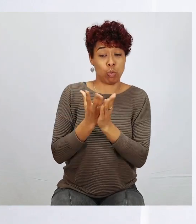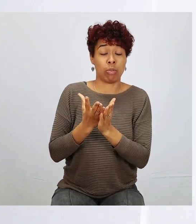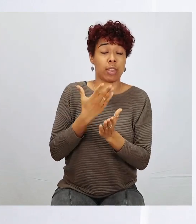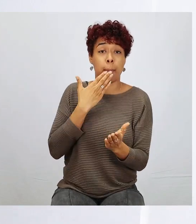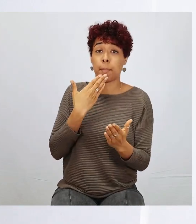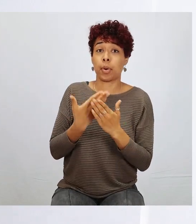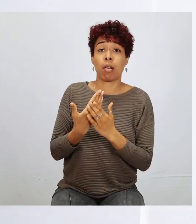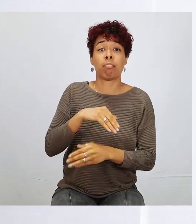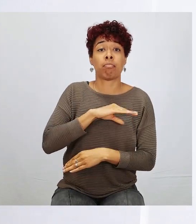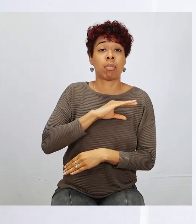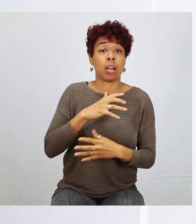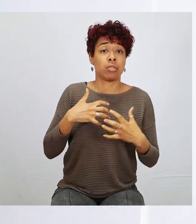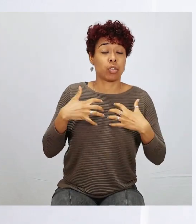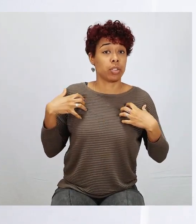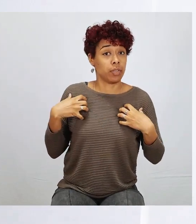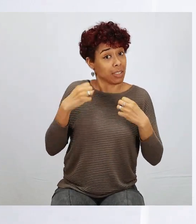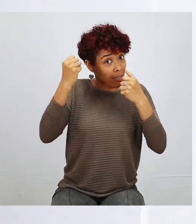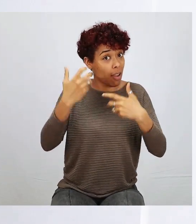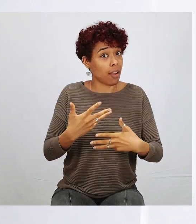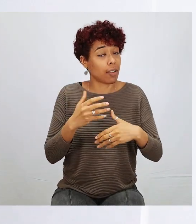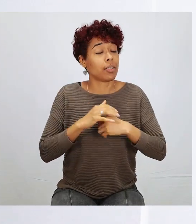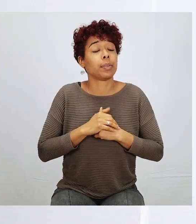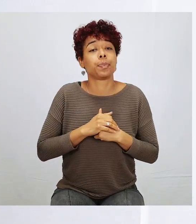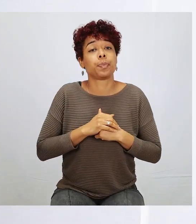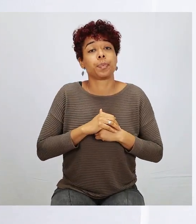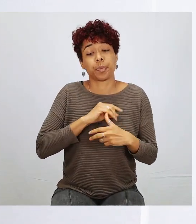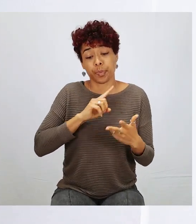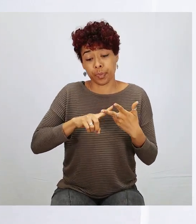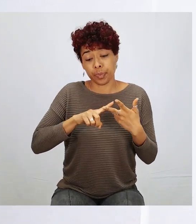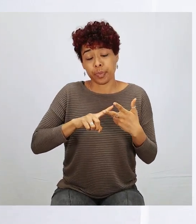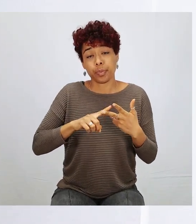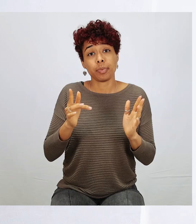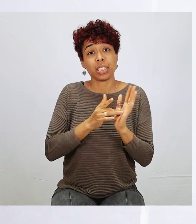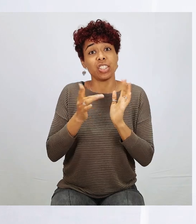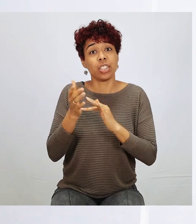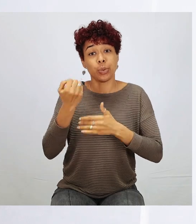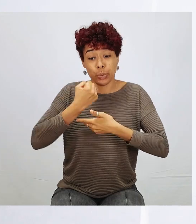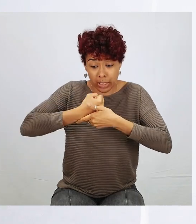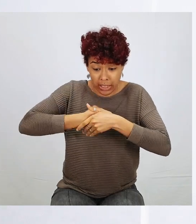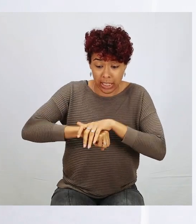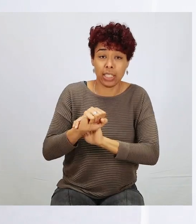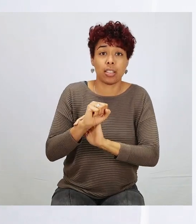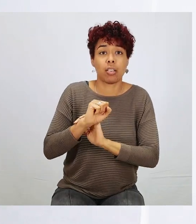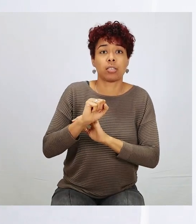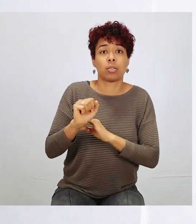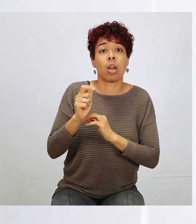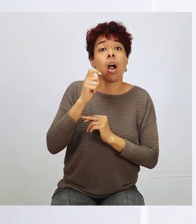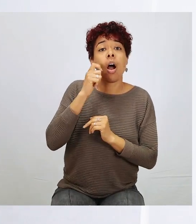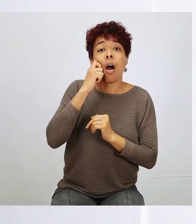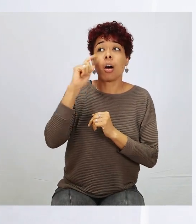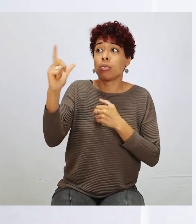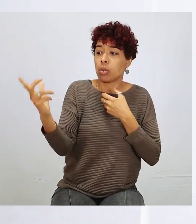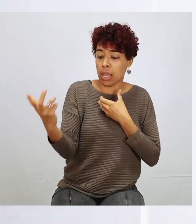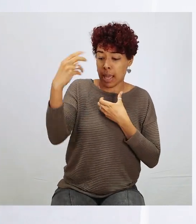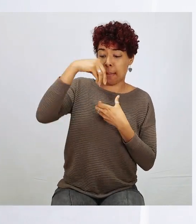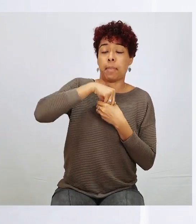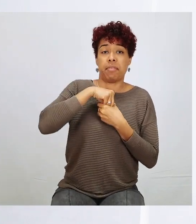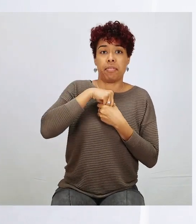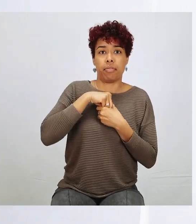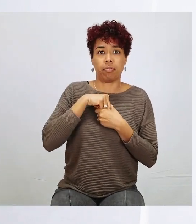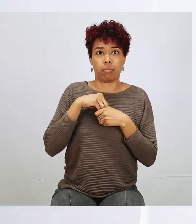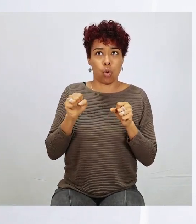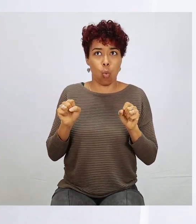scientifiques, ça c'est arrivé. La naissance de Jésus, l'incarnation de Dieu en homme.